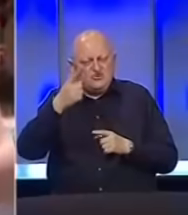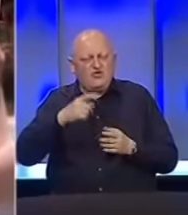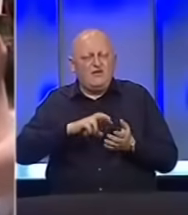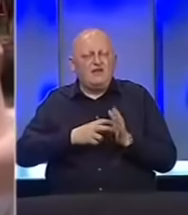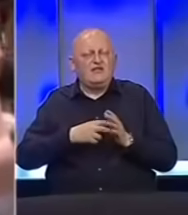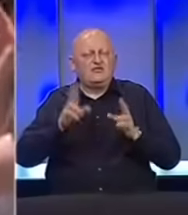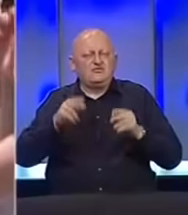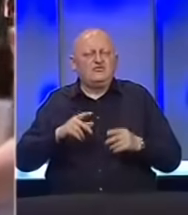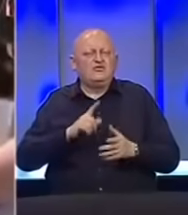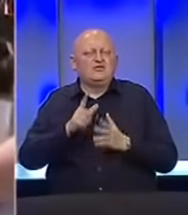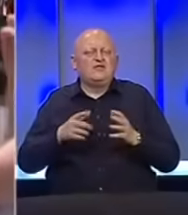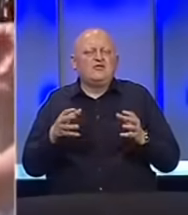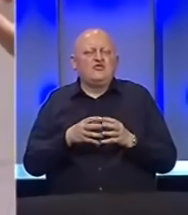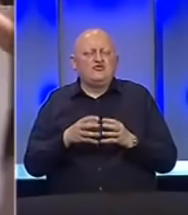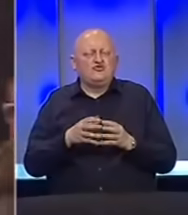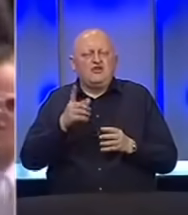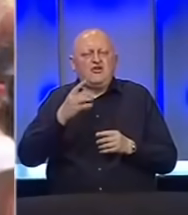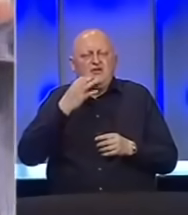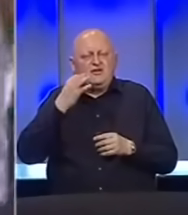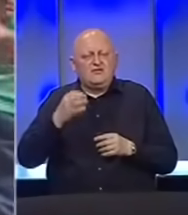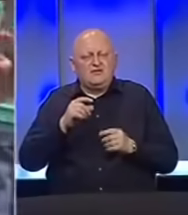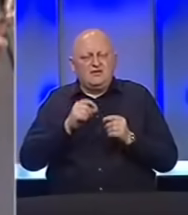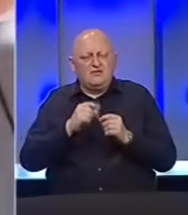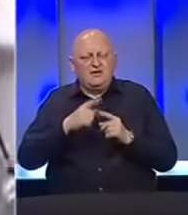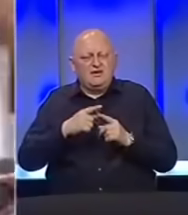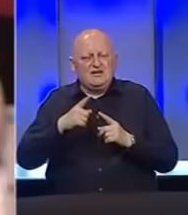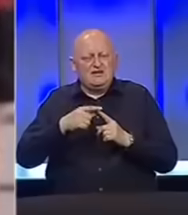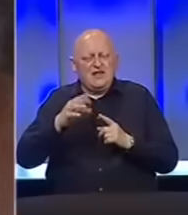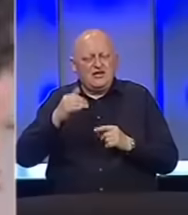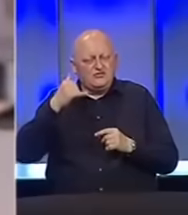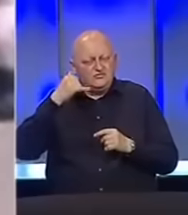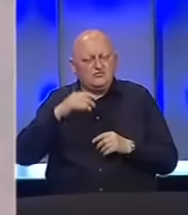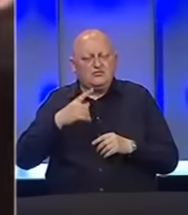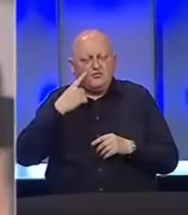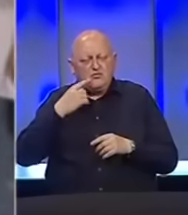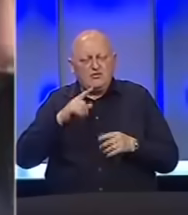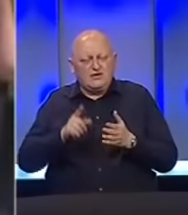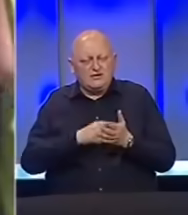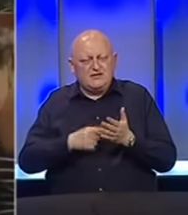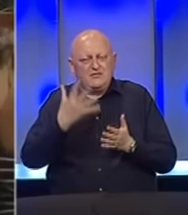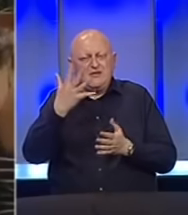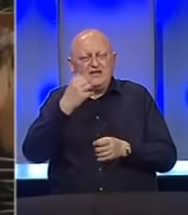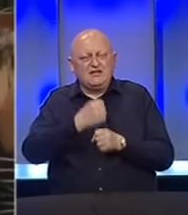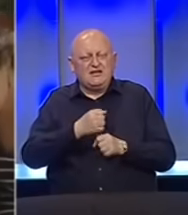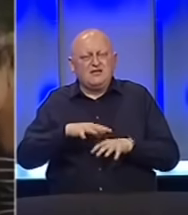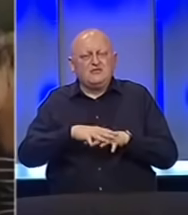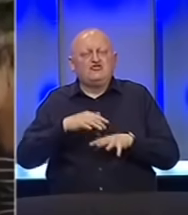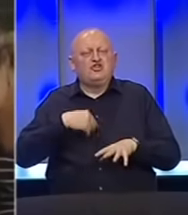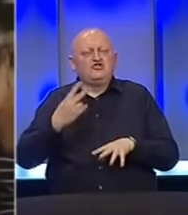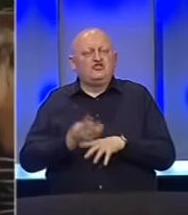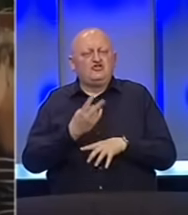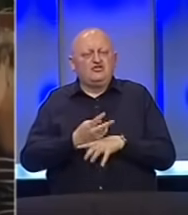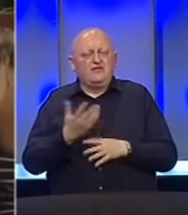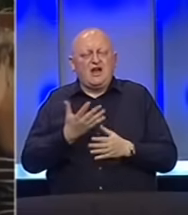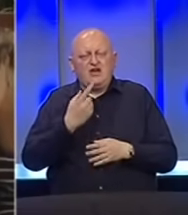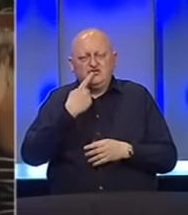tehnologije imaju u savremenom društvu. Na ovaj dan iz BH Telekom operatera je saopšteno da su proveli testiranje 5G mreže u našoj zemlji. Kako